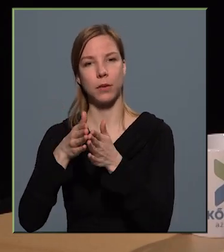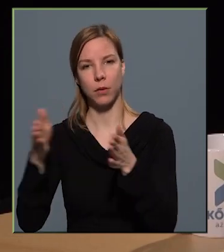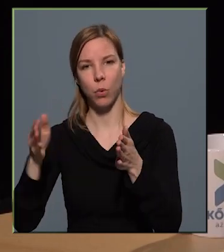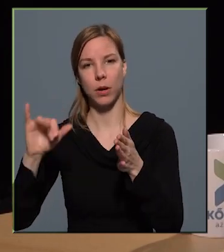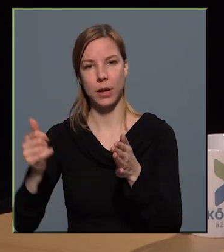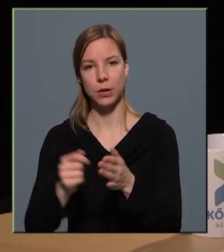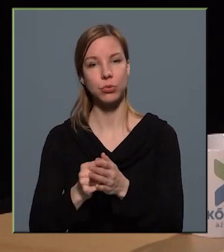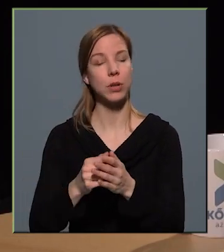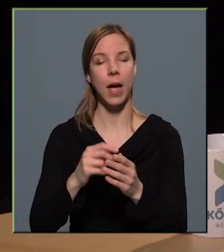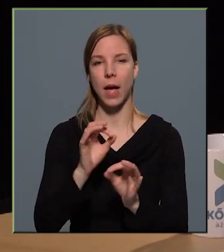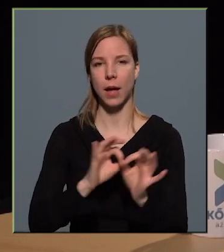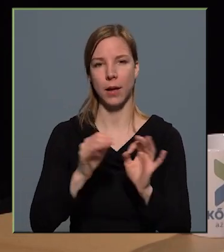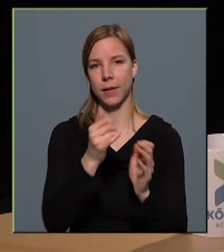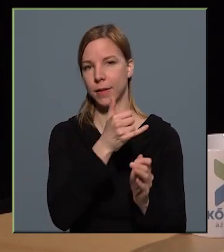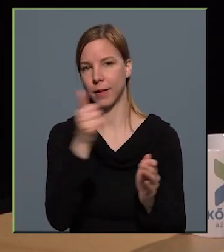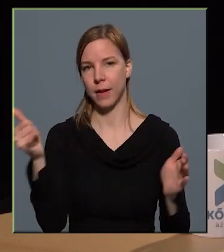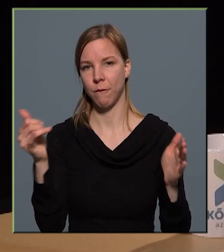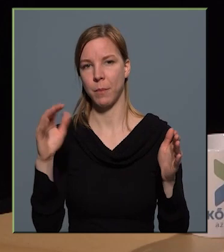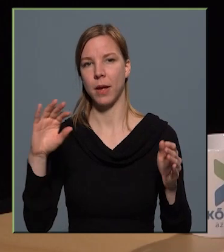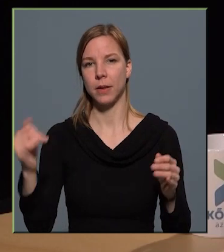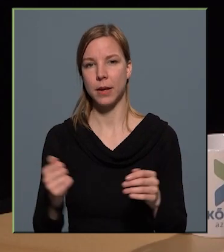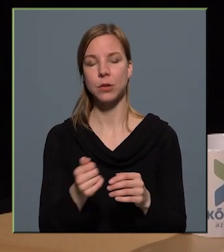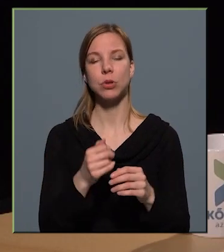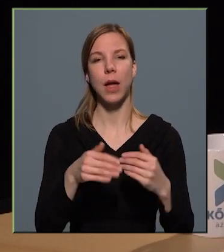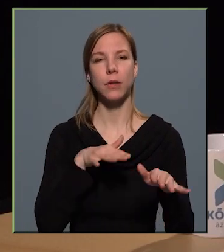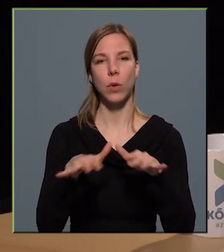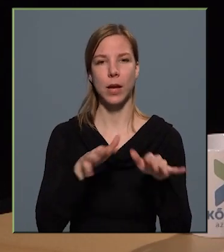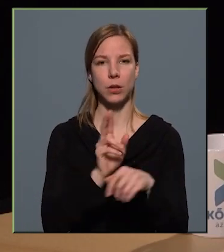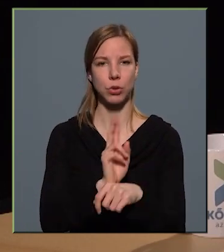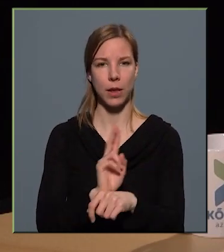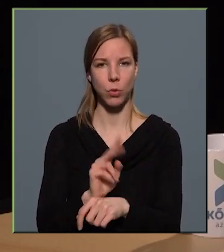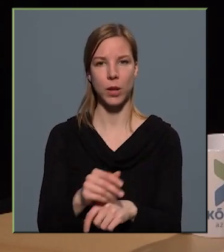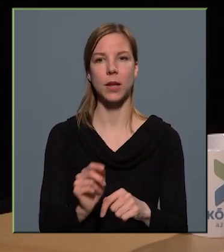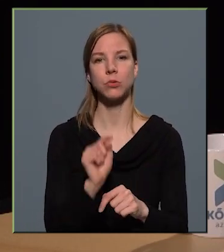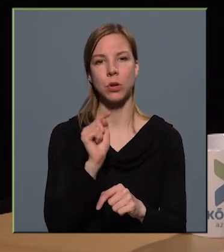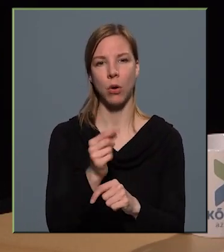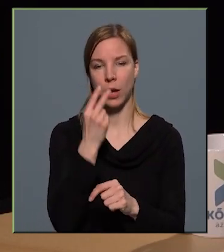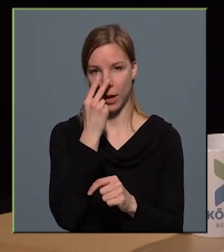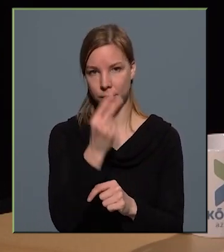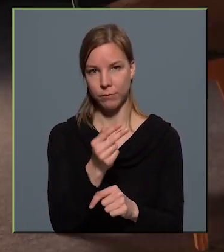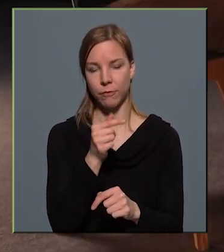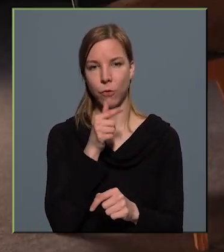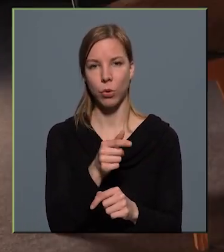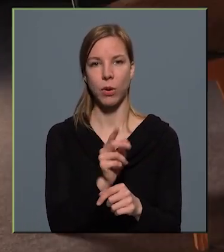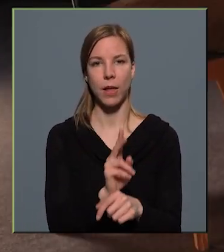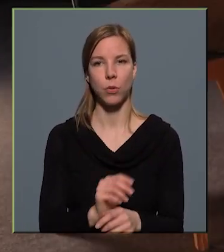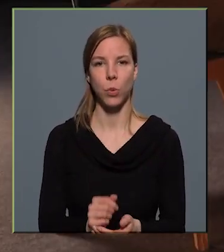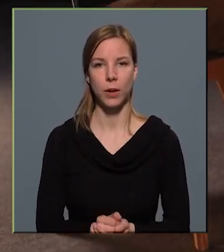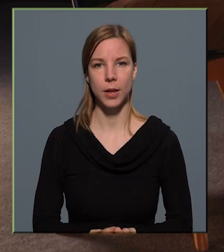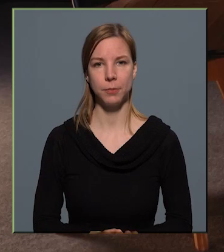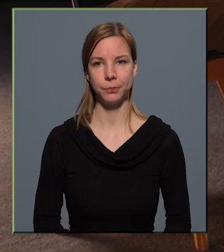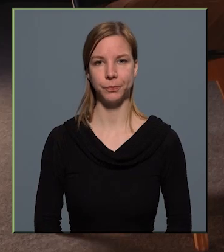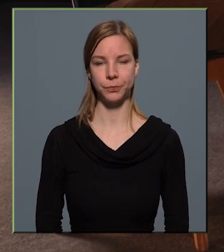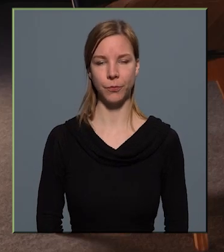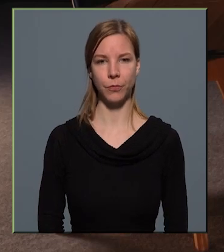olyan közlekedési ellenőrzéseket tartani, ahol kifejezetten ezeket fogjuk ellenőrizni. És ugye